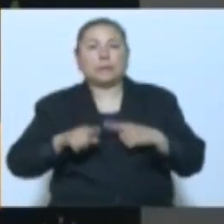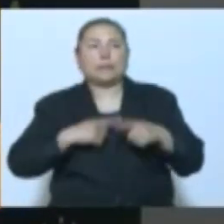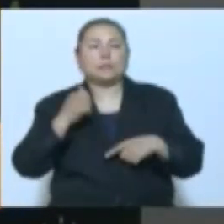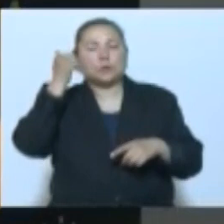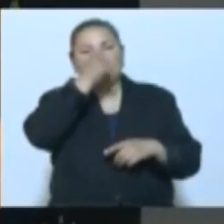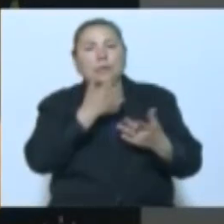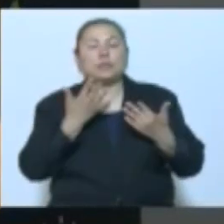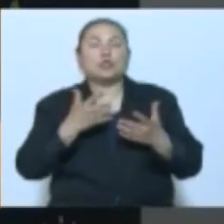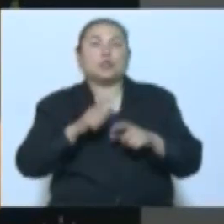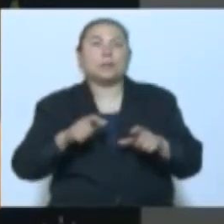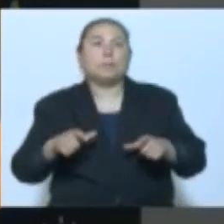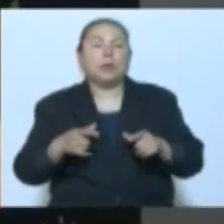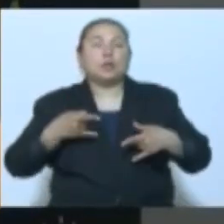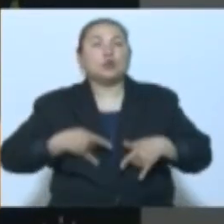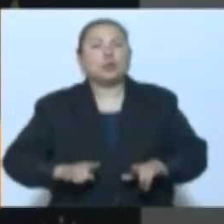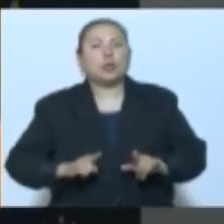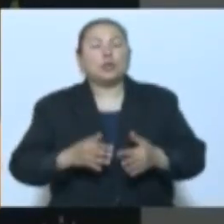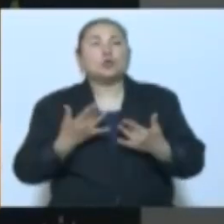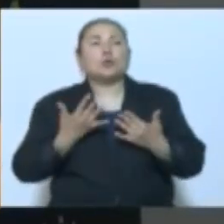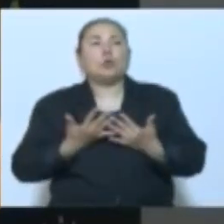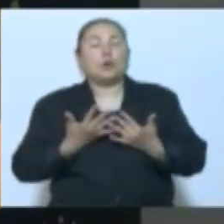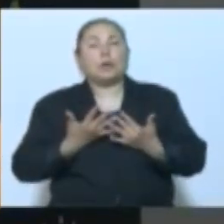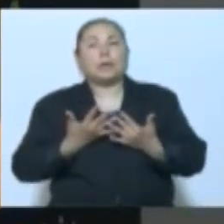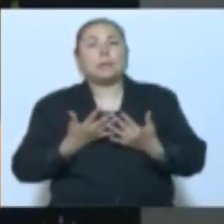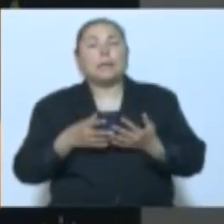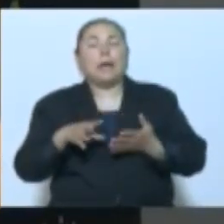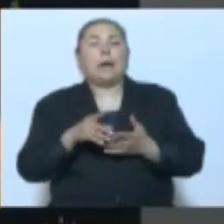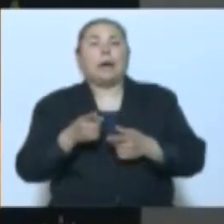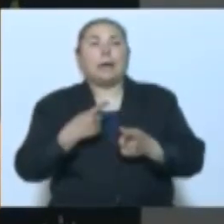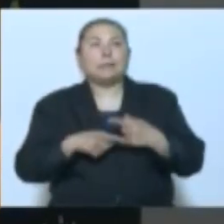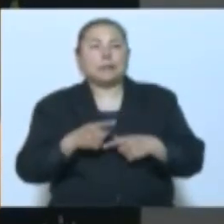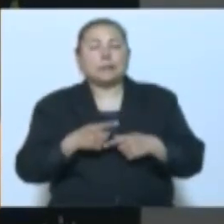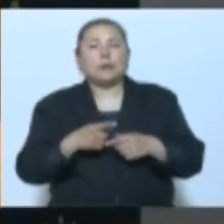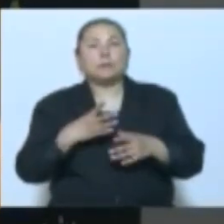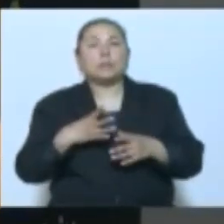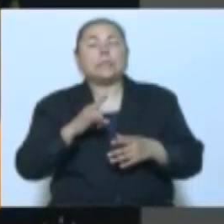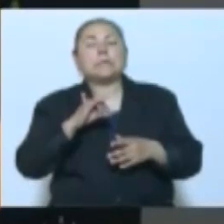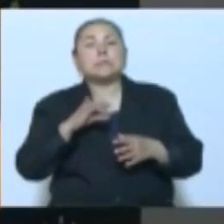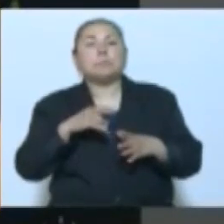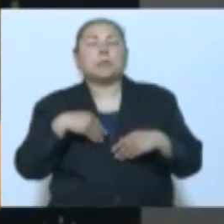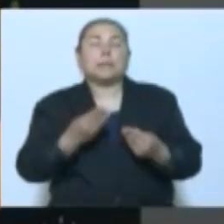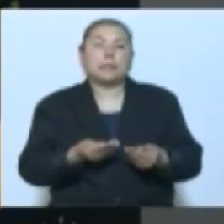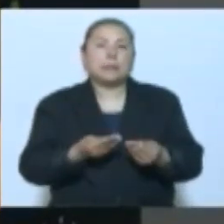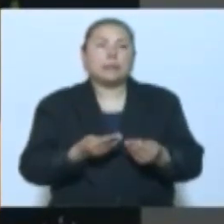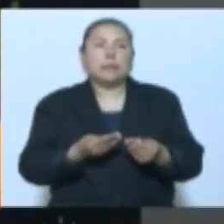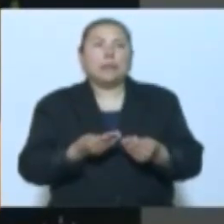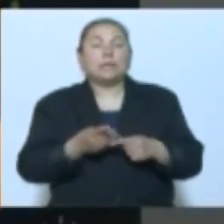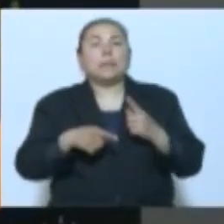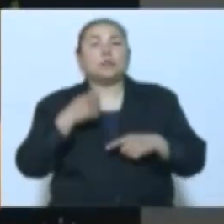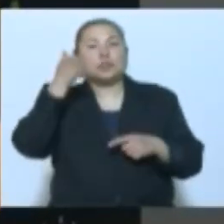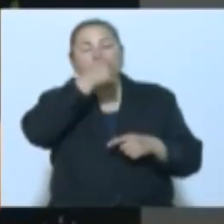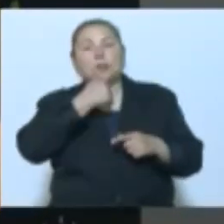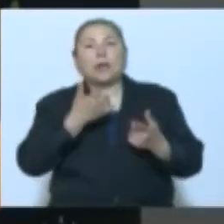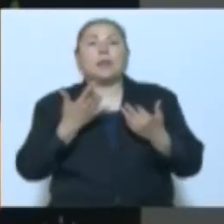дейін қанша адам дүниеге келеді, қанша адам дүниеден қайтады, кімге қанша ризық беріледі және келесі жылға